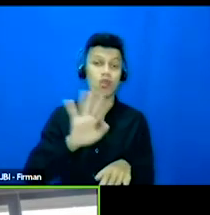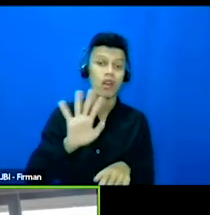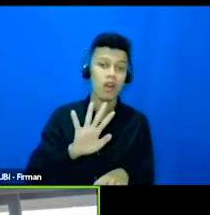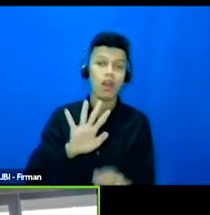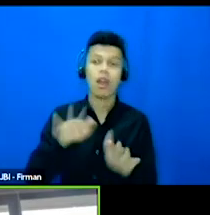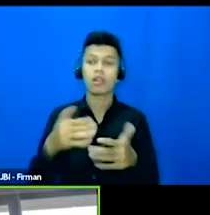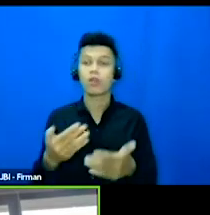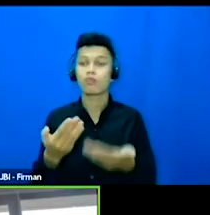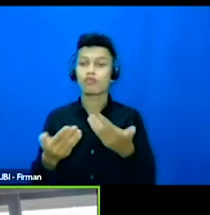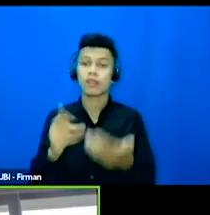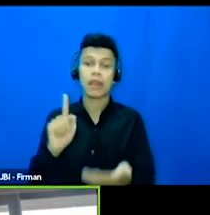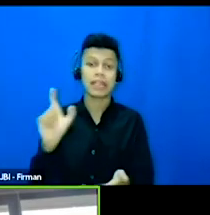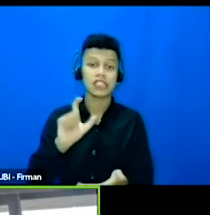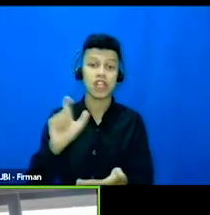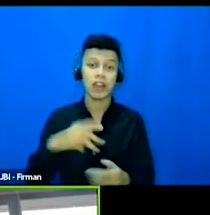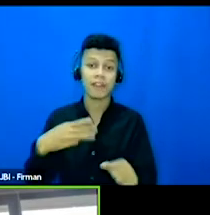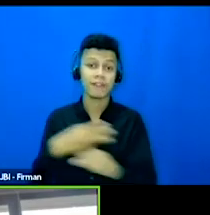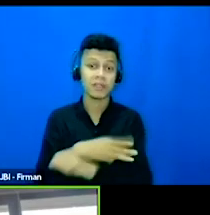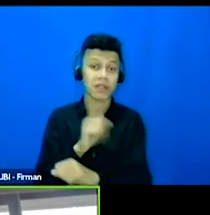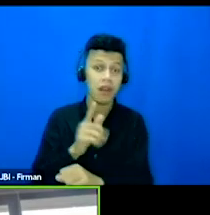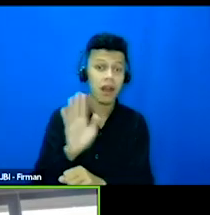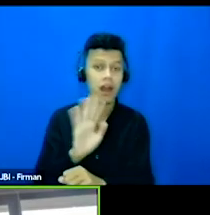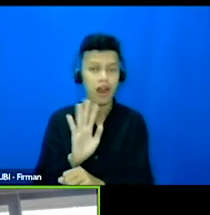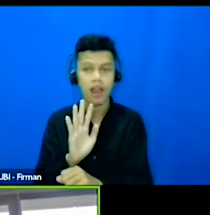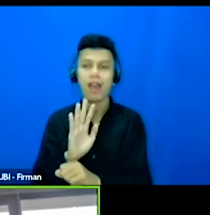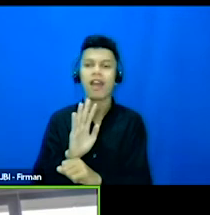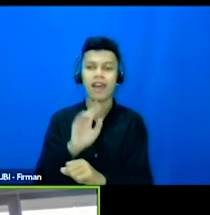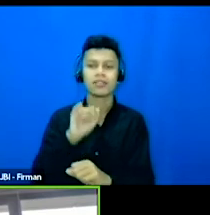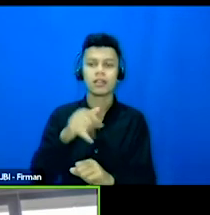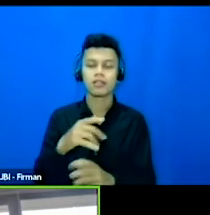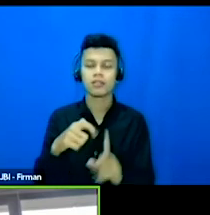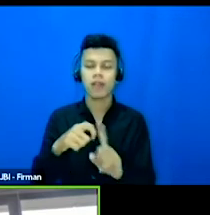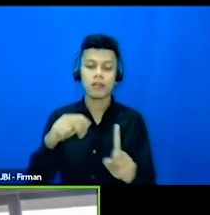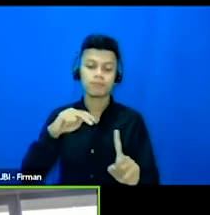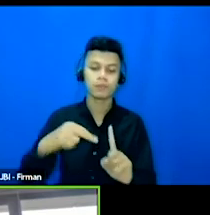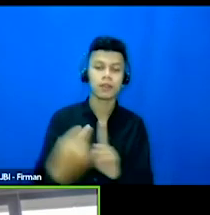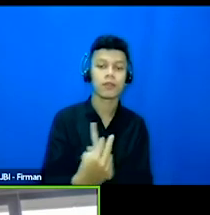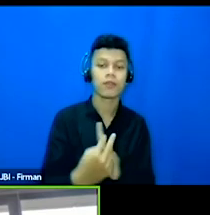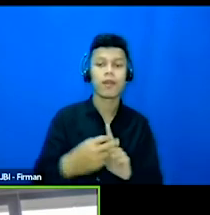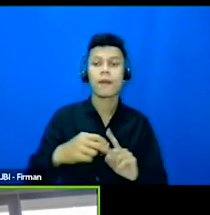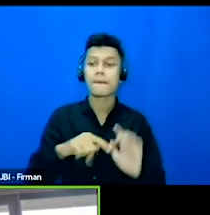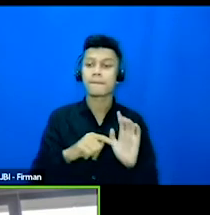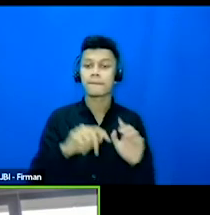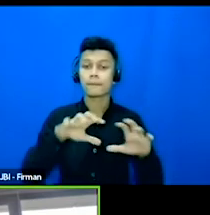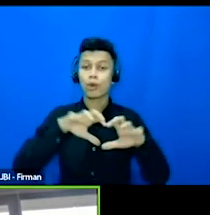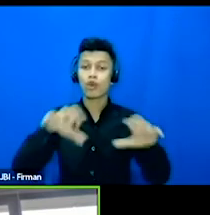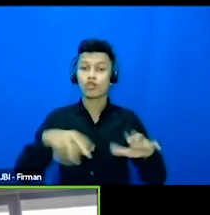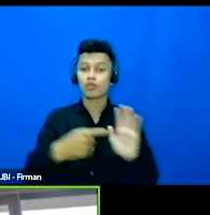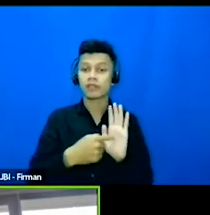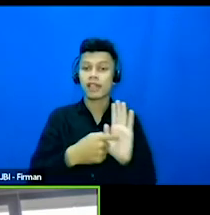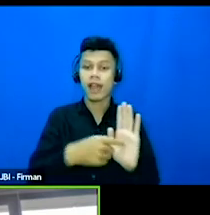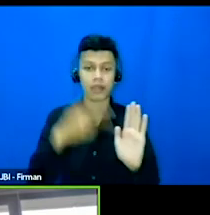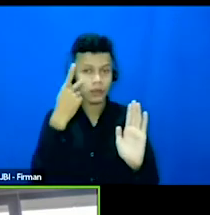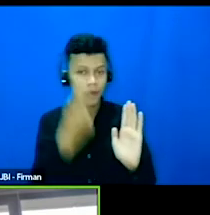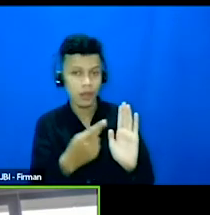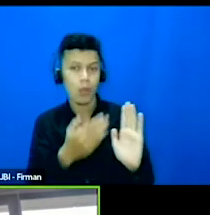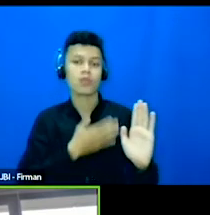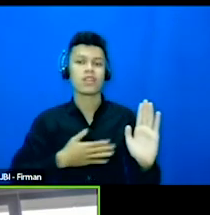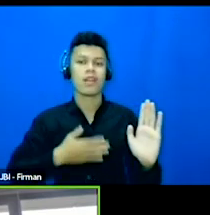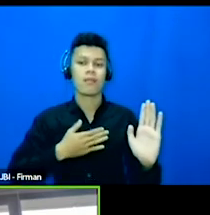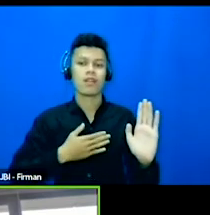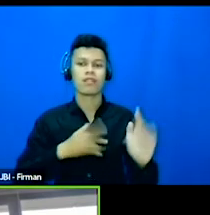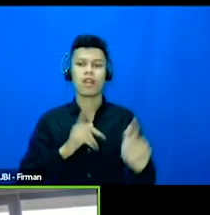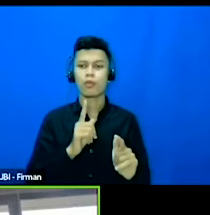ada cara yang lebih efisien sehingga dari sisi apa namanya penampilan produk juga enak gitu karena biasanya